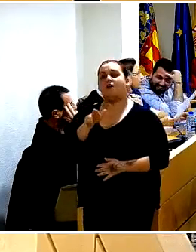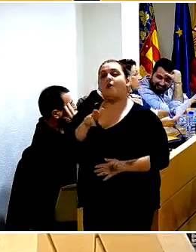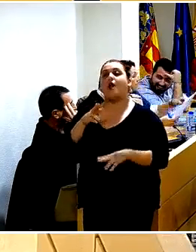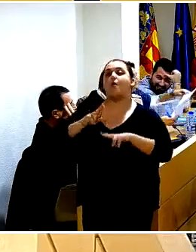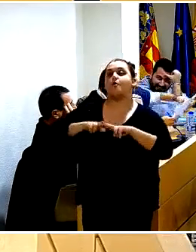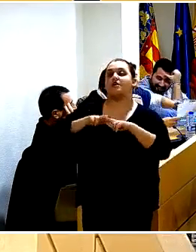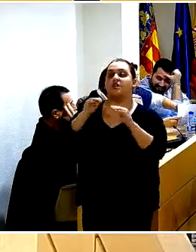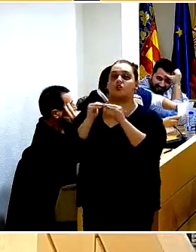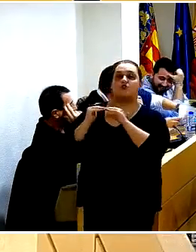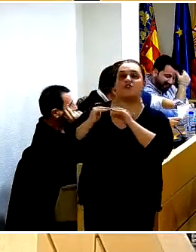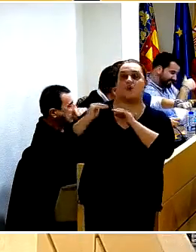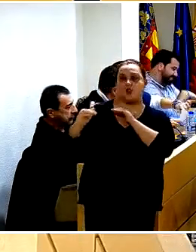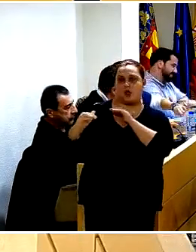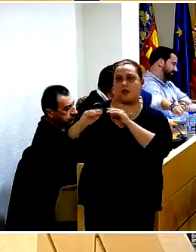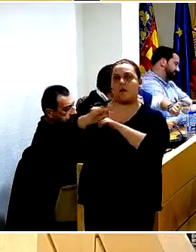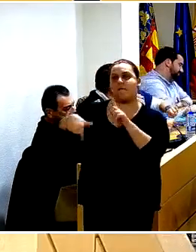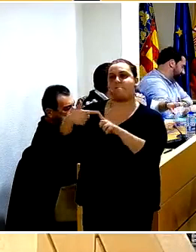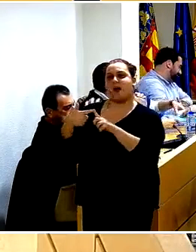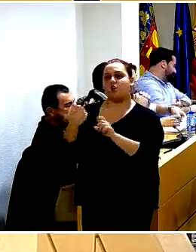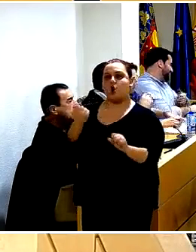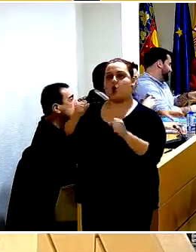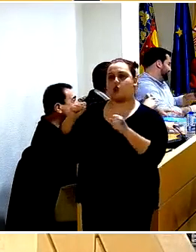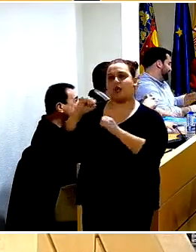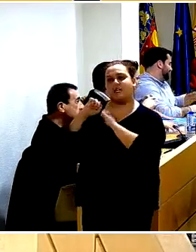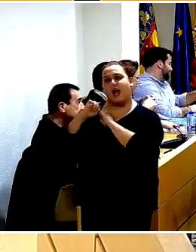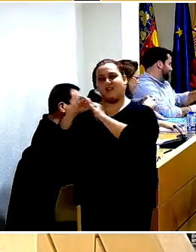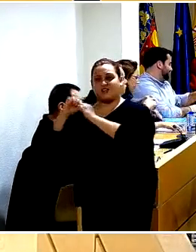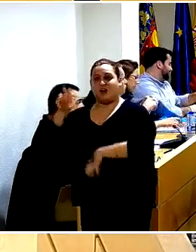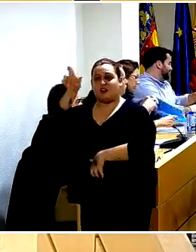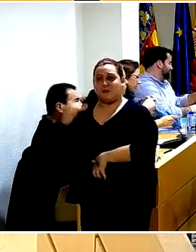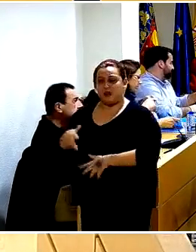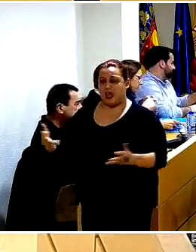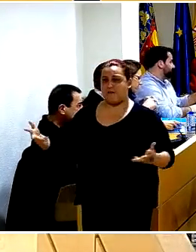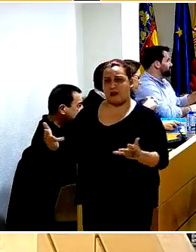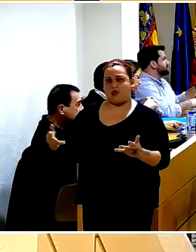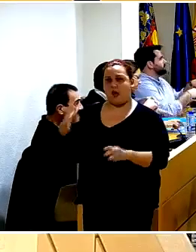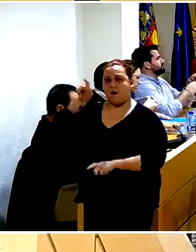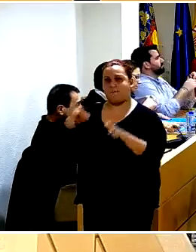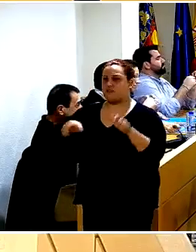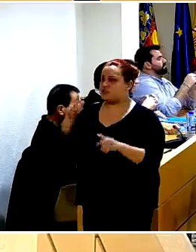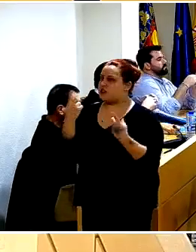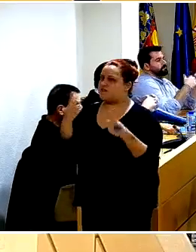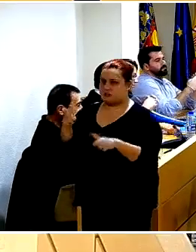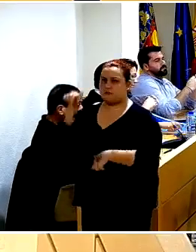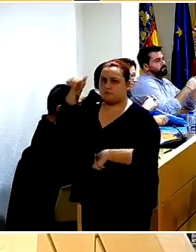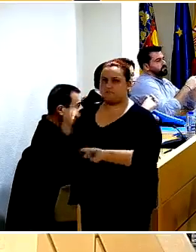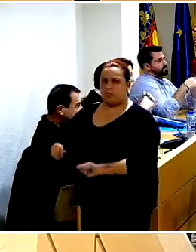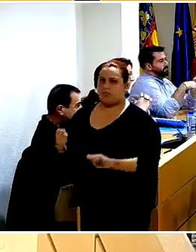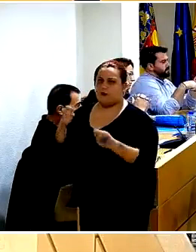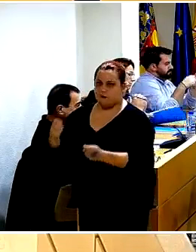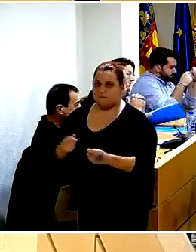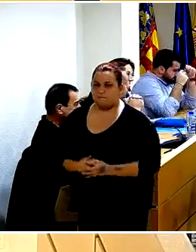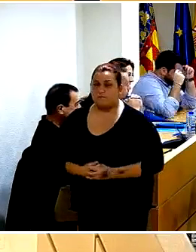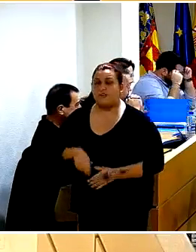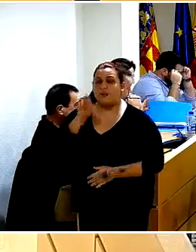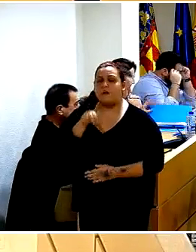prevenció de conductes addictives i la partida d'ajuda d'emergència per a les persones que més ho necessiten. La